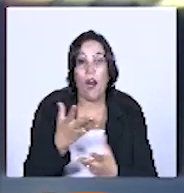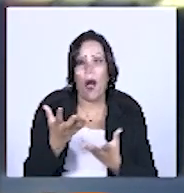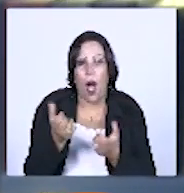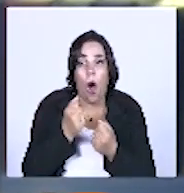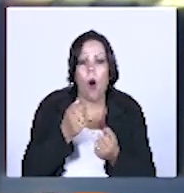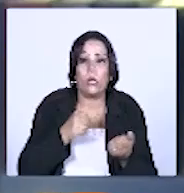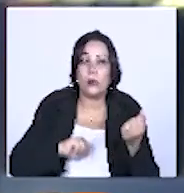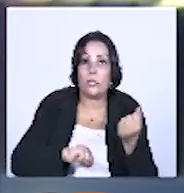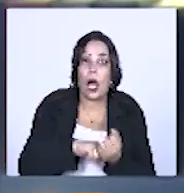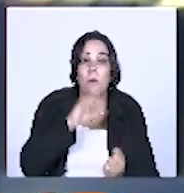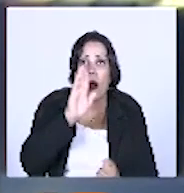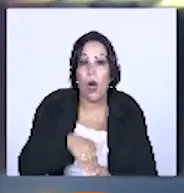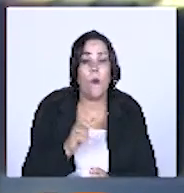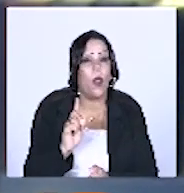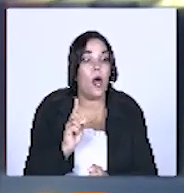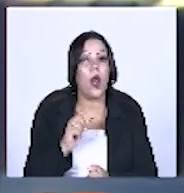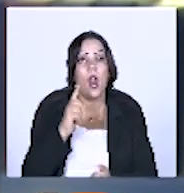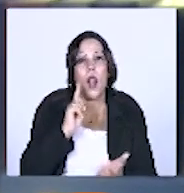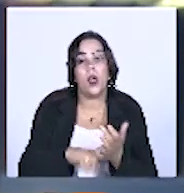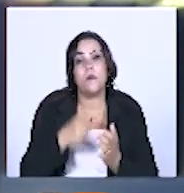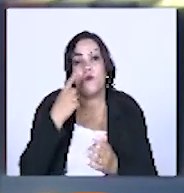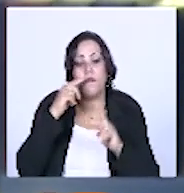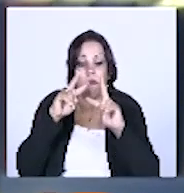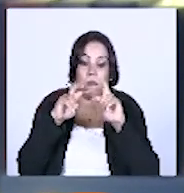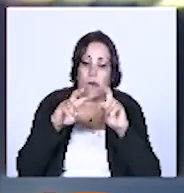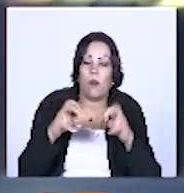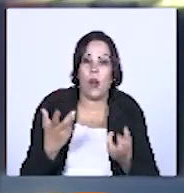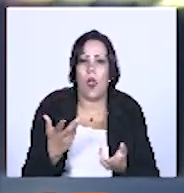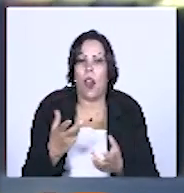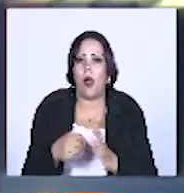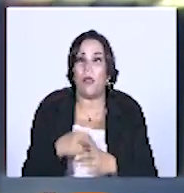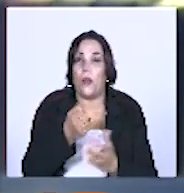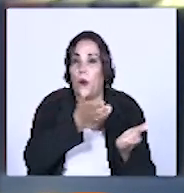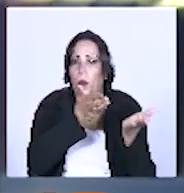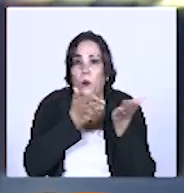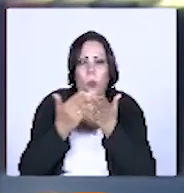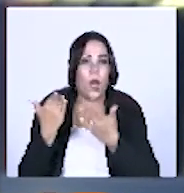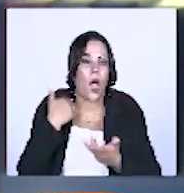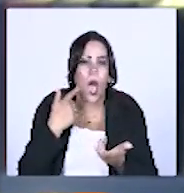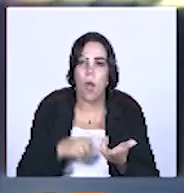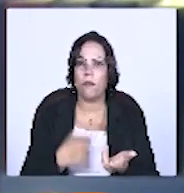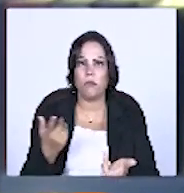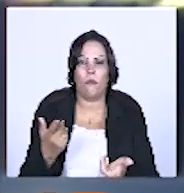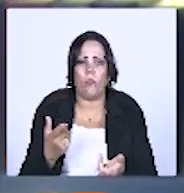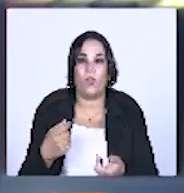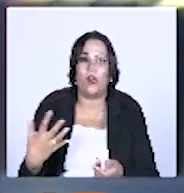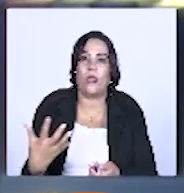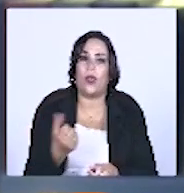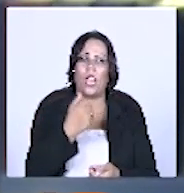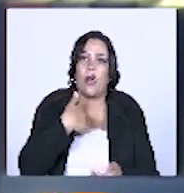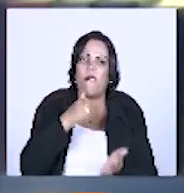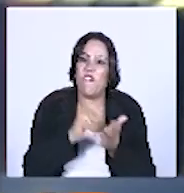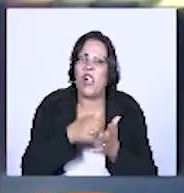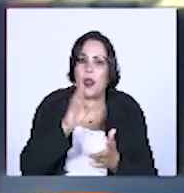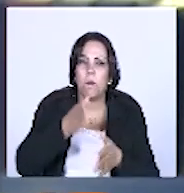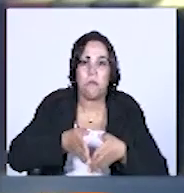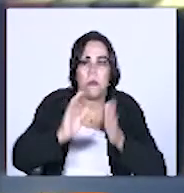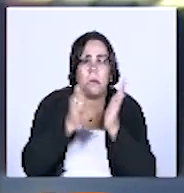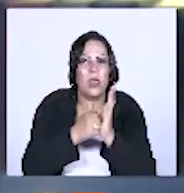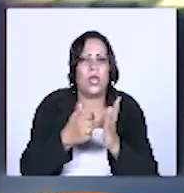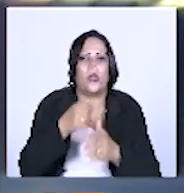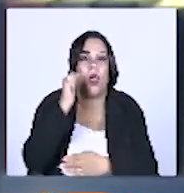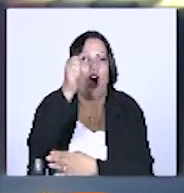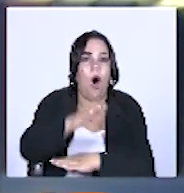الدعم النقدي ممتلكاتهم بينفخوا قد ايه ا هل مثلا